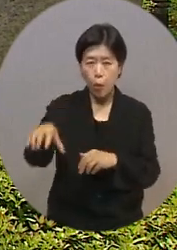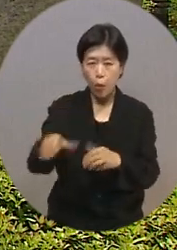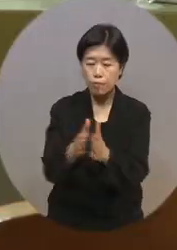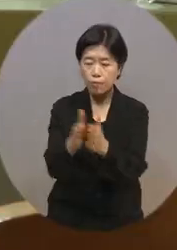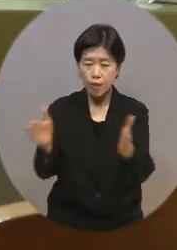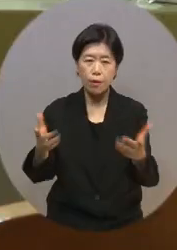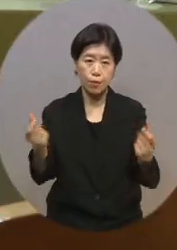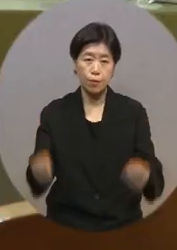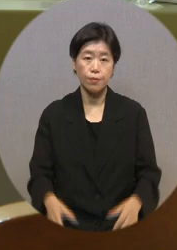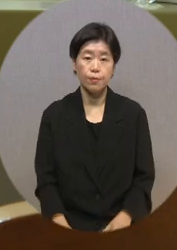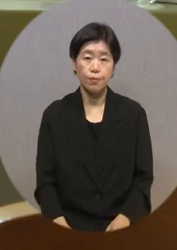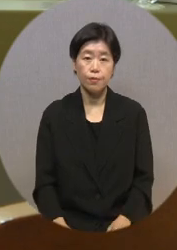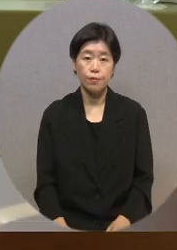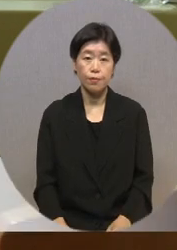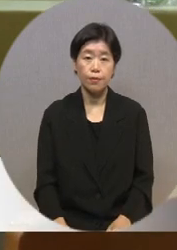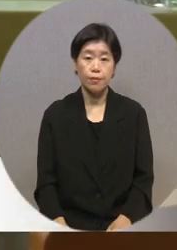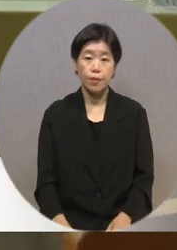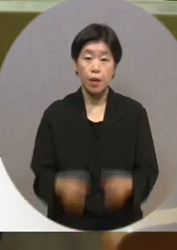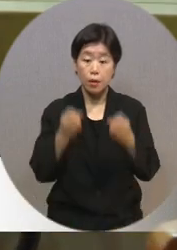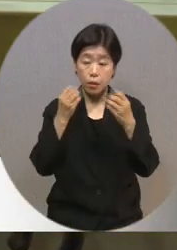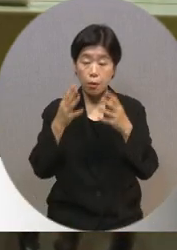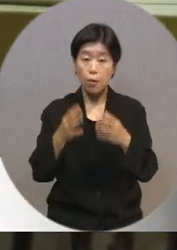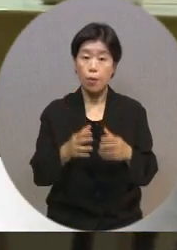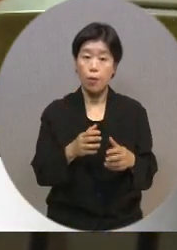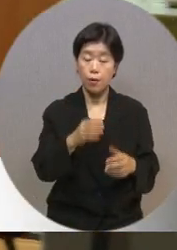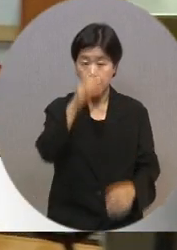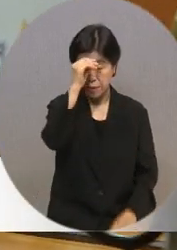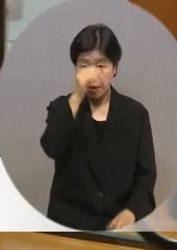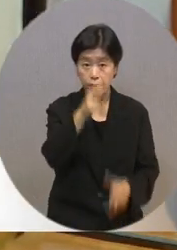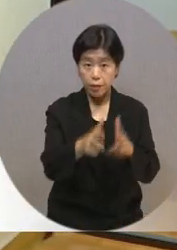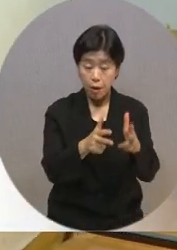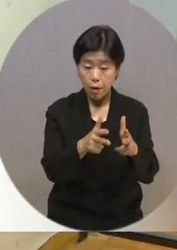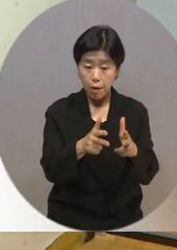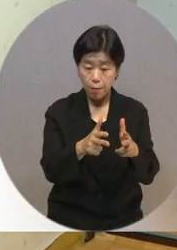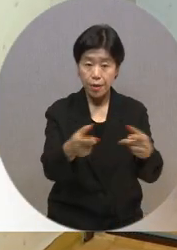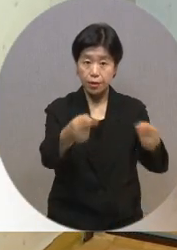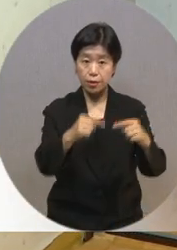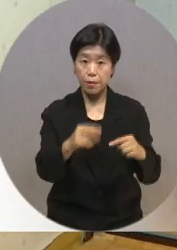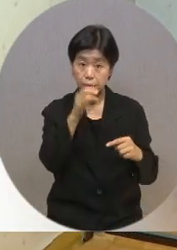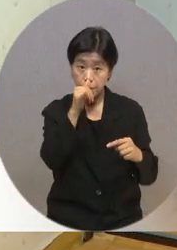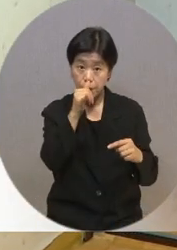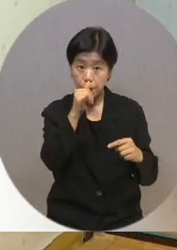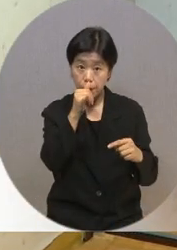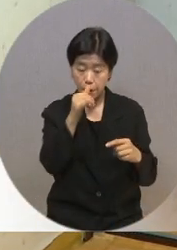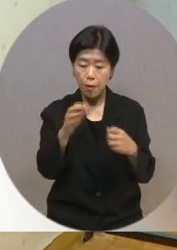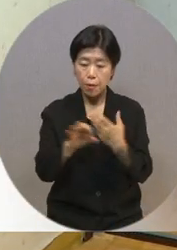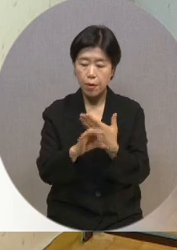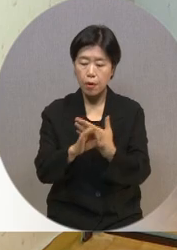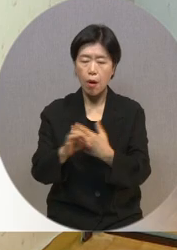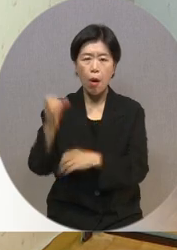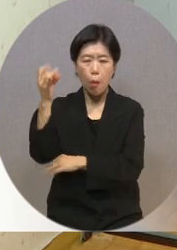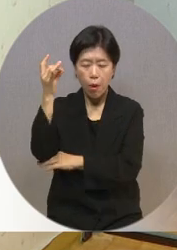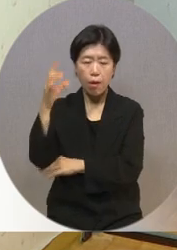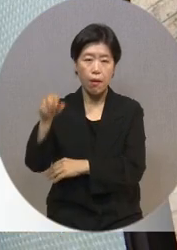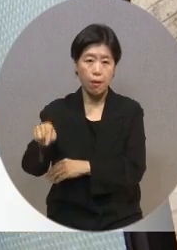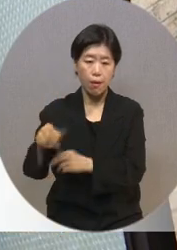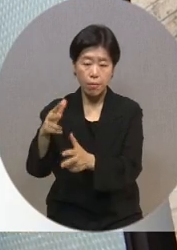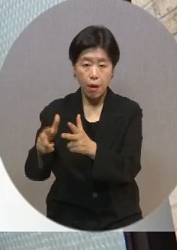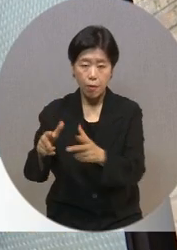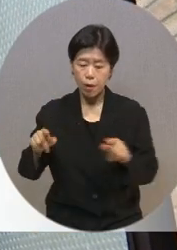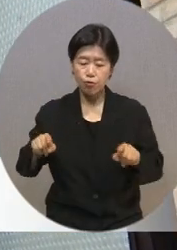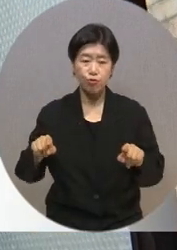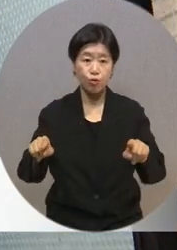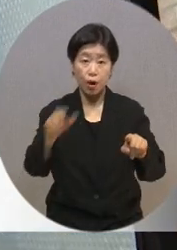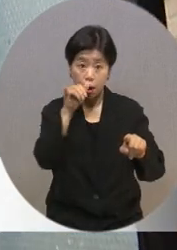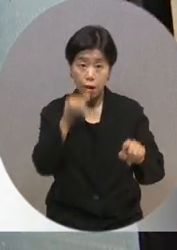밝혔습니다 이에 따라 새로 시범 사업을 시행하는 지방자치 단체들은 기존 범 사업의 틀을 유지하면서 사회보장